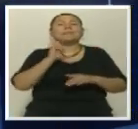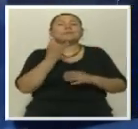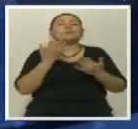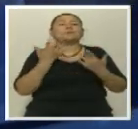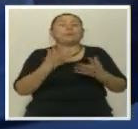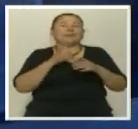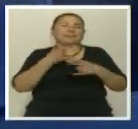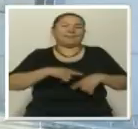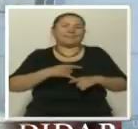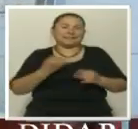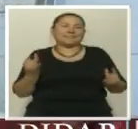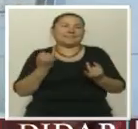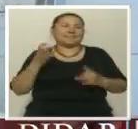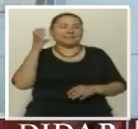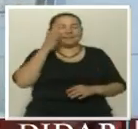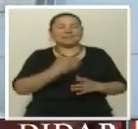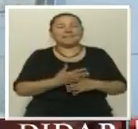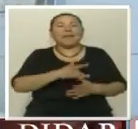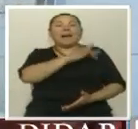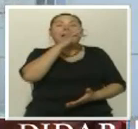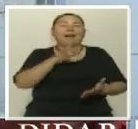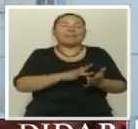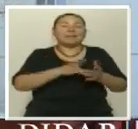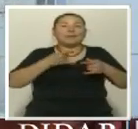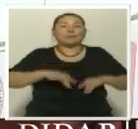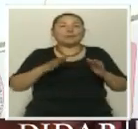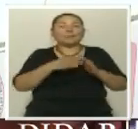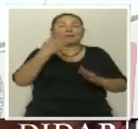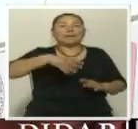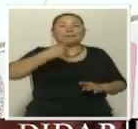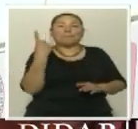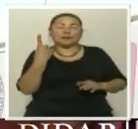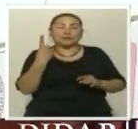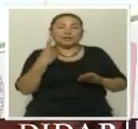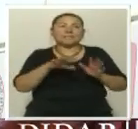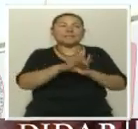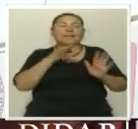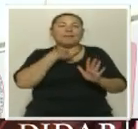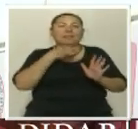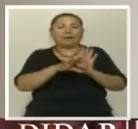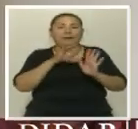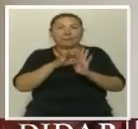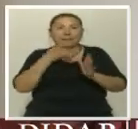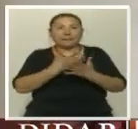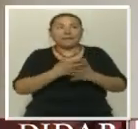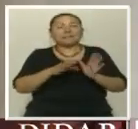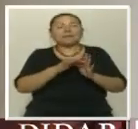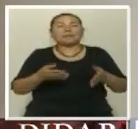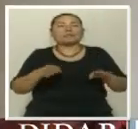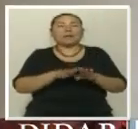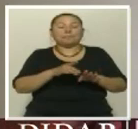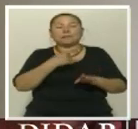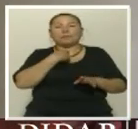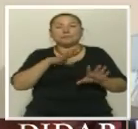келесі сюжетті толырақ. Қалалық перзентхана нөмірі 41-ші сайлау учаскесіне тиесілі болды, бірақ мұнда сайлау жабық дауыс